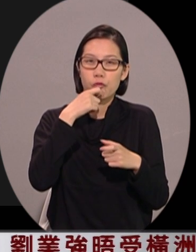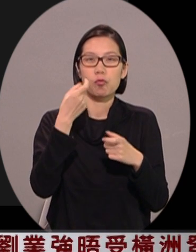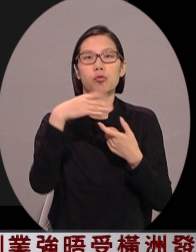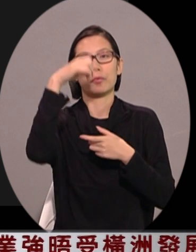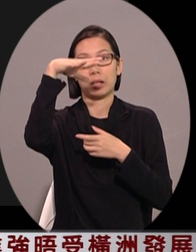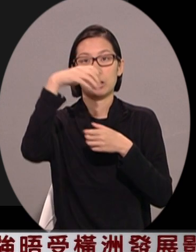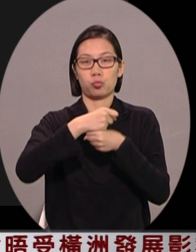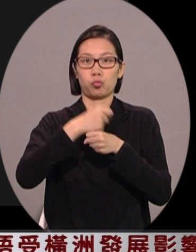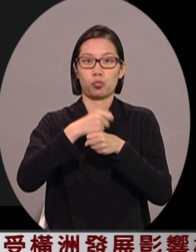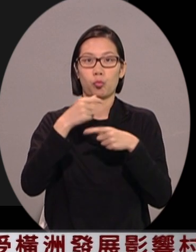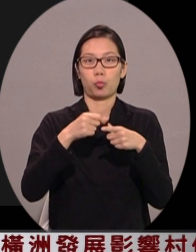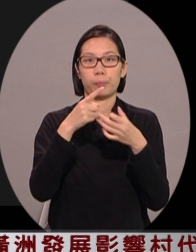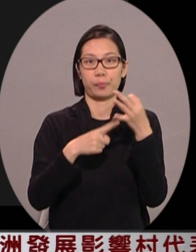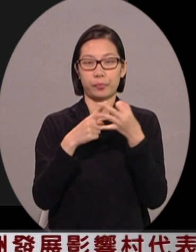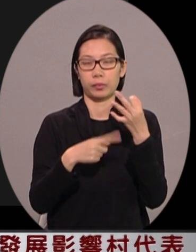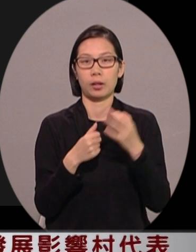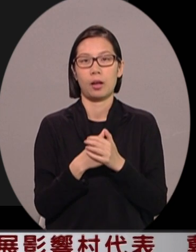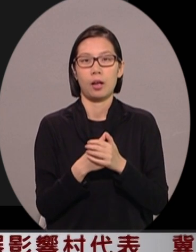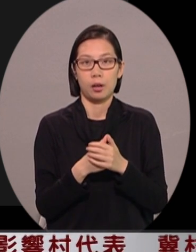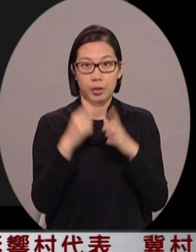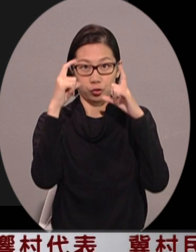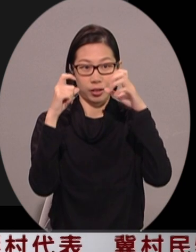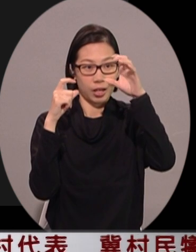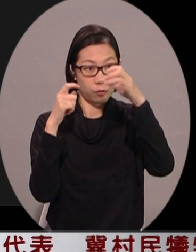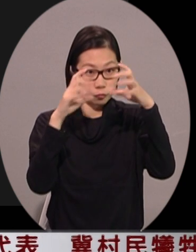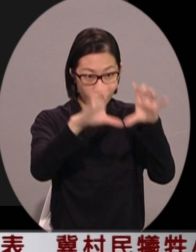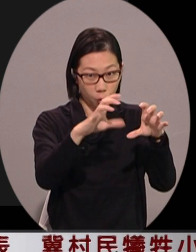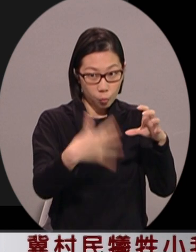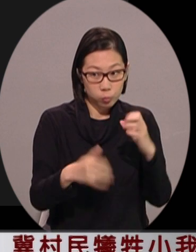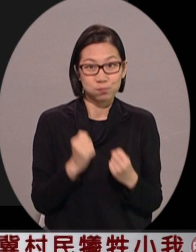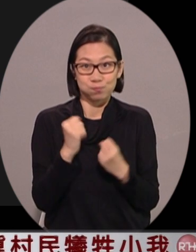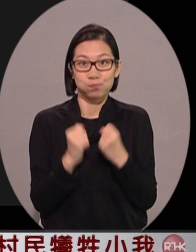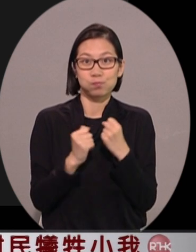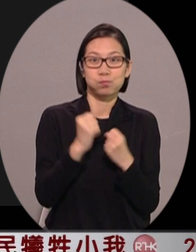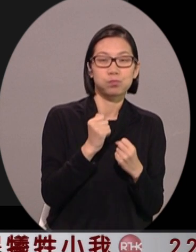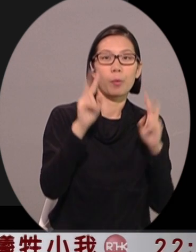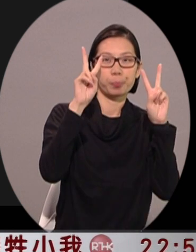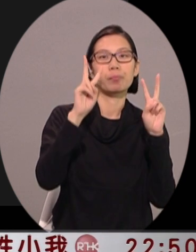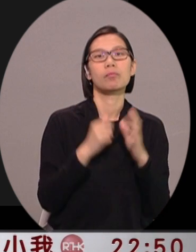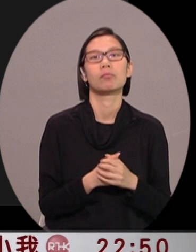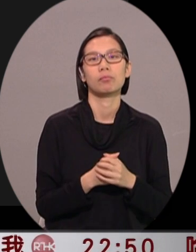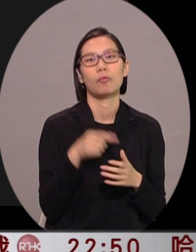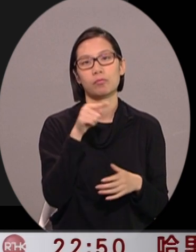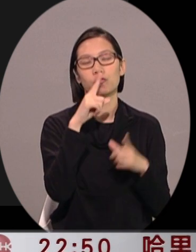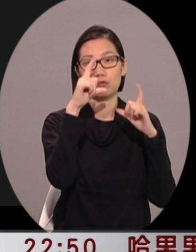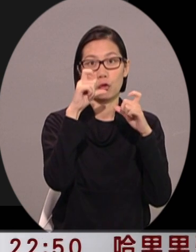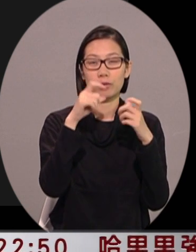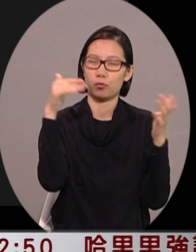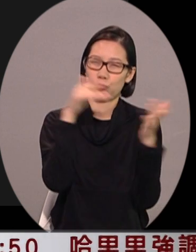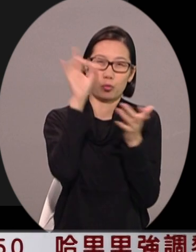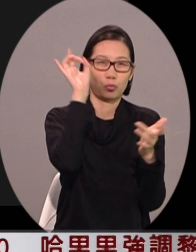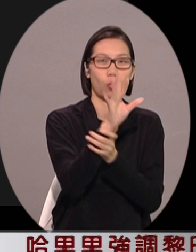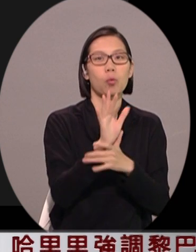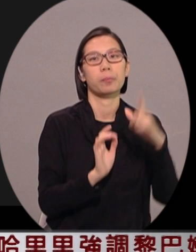商 Robert Cornelius 擺好咗相機，然後衝去鏡頭前面擺咗個 pose， 呢一張相就被公認為